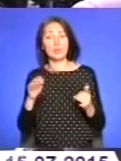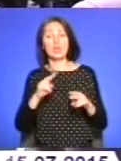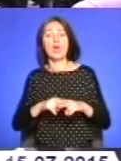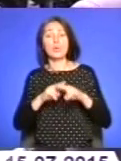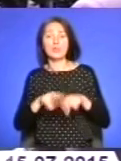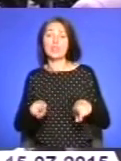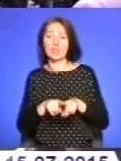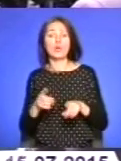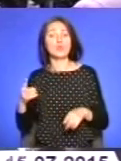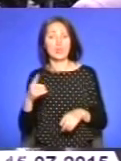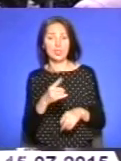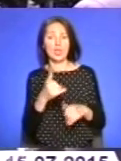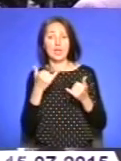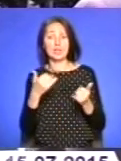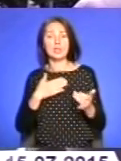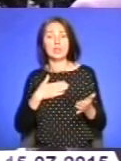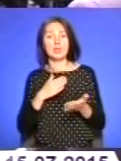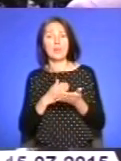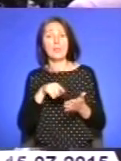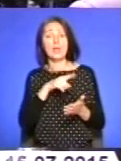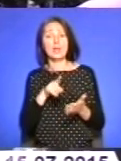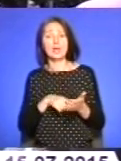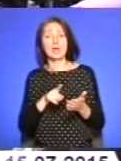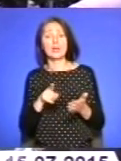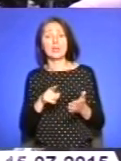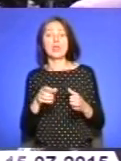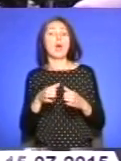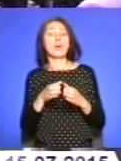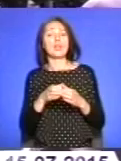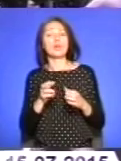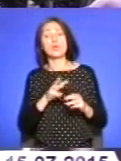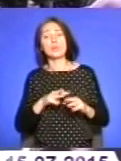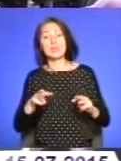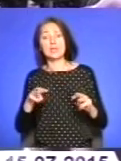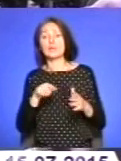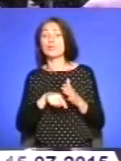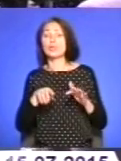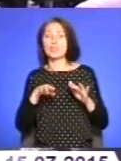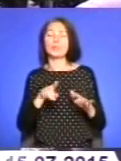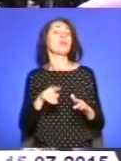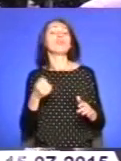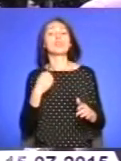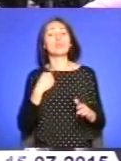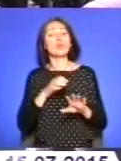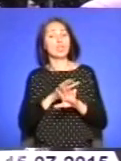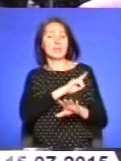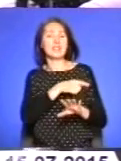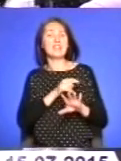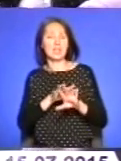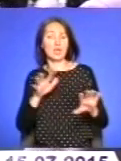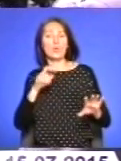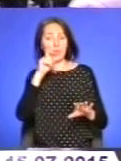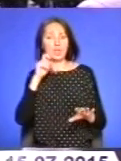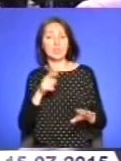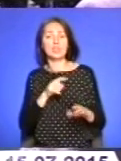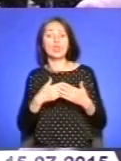також виїжджає. Для нас не стоїть питання, це батальйон чи Міністерство внутрішніх справ, чи це Збройні сили України, чи добровольчі батальйони. Для